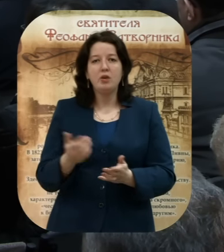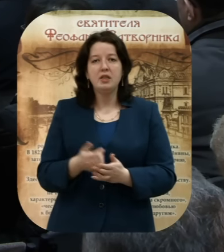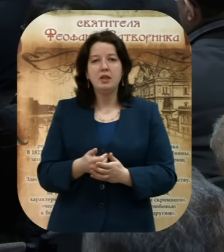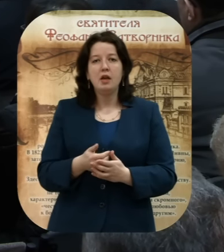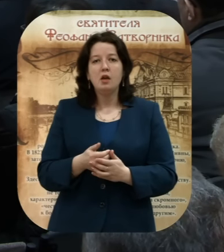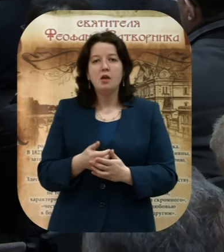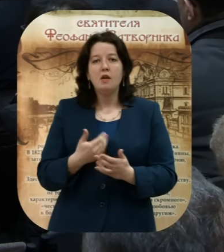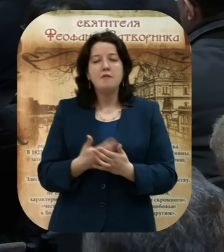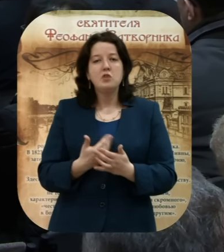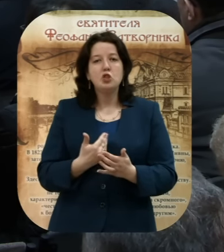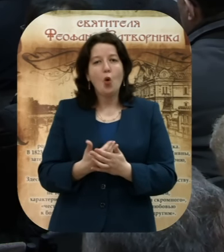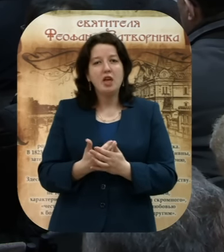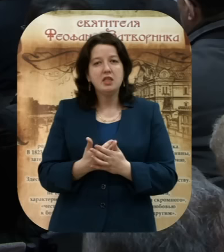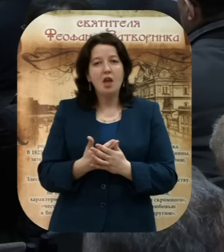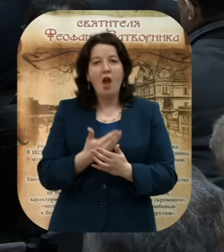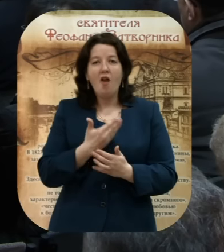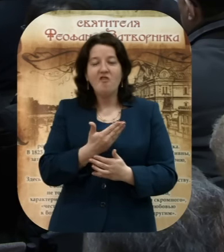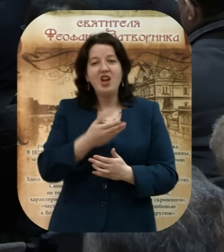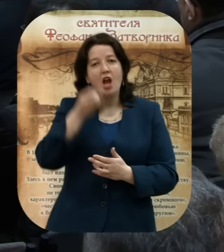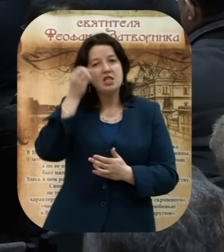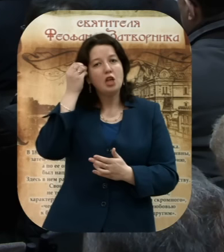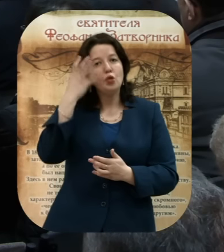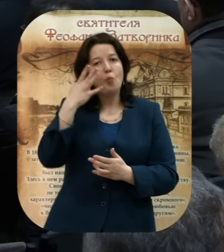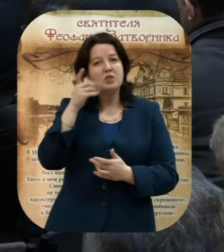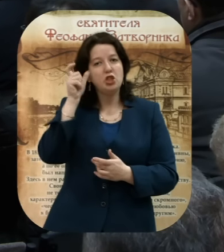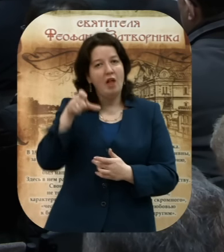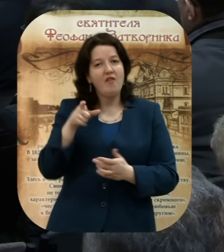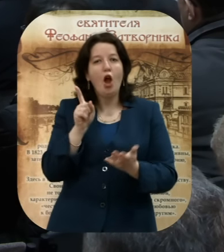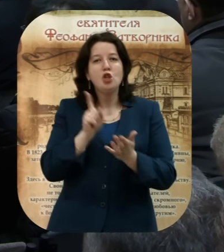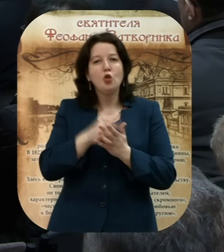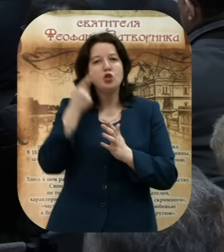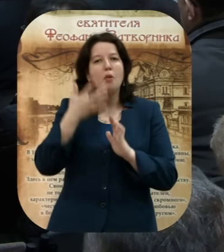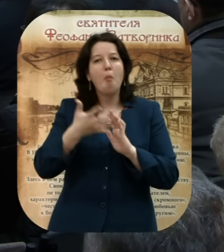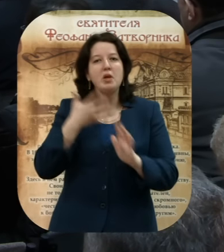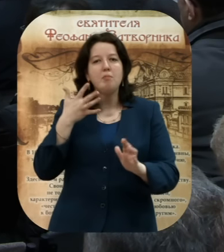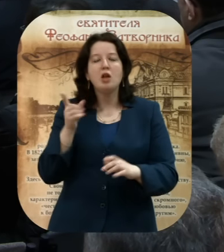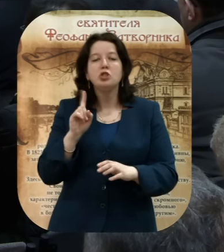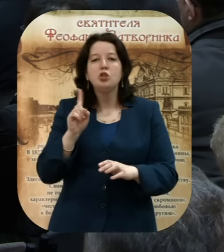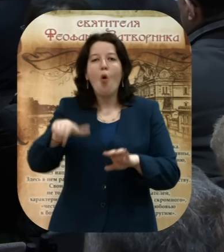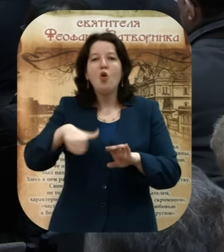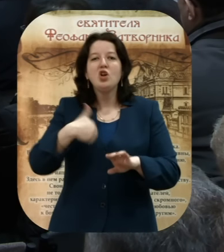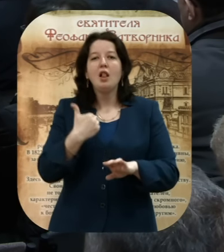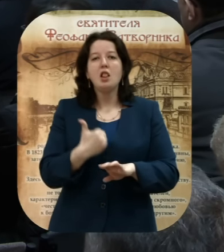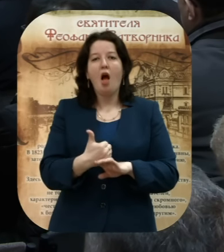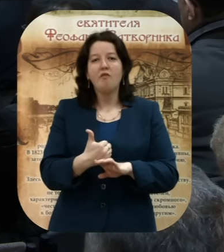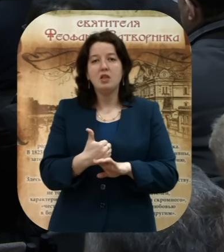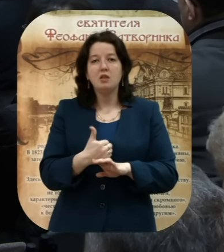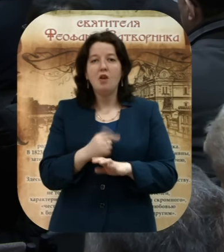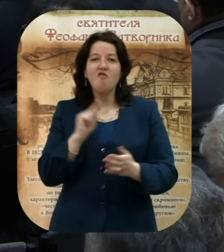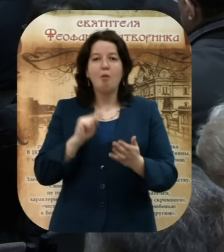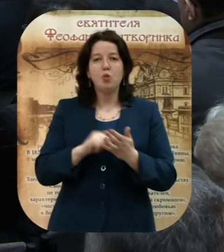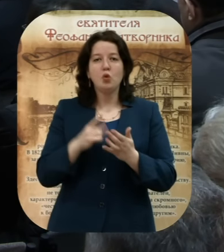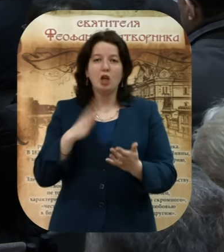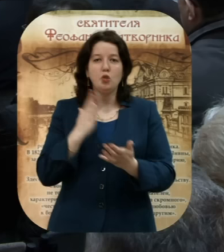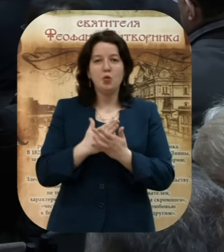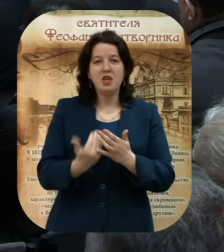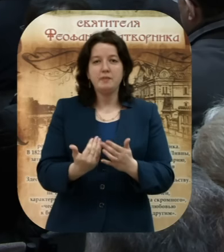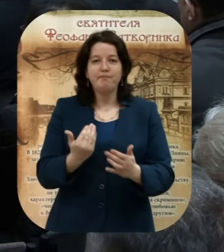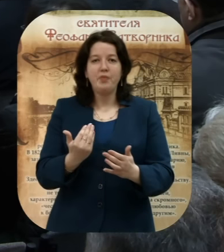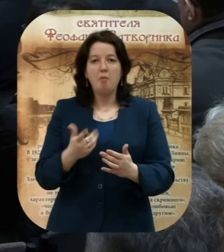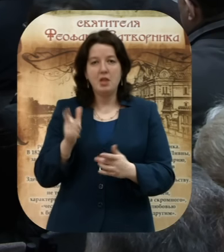Ведь все-таки разумный человек должен же понимать, что один из главнейших вопросов, который должен стоять перед ним,